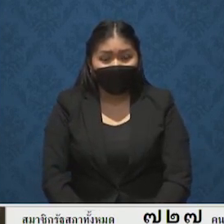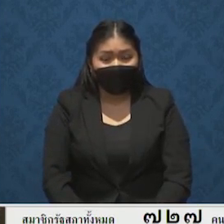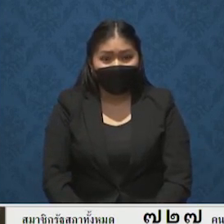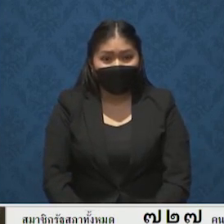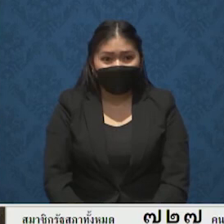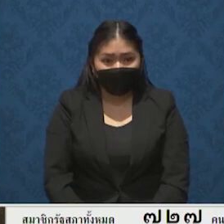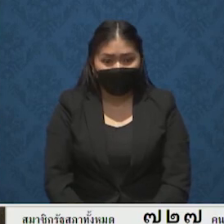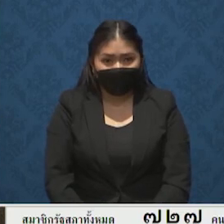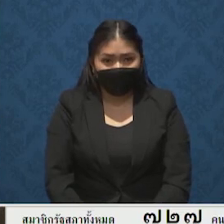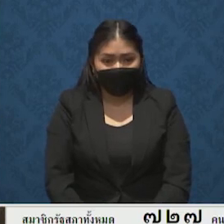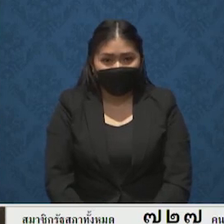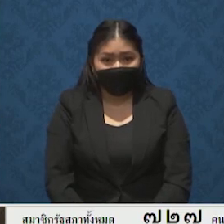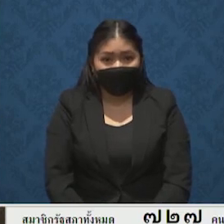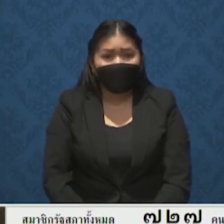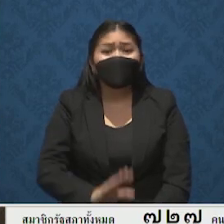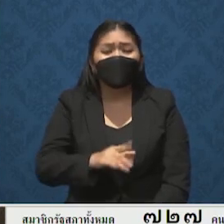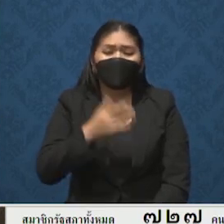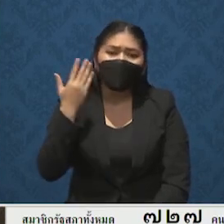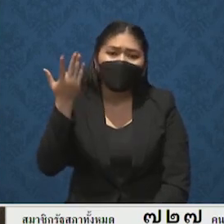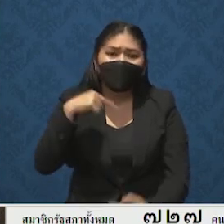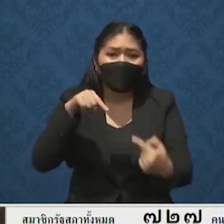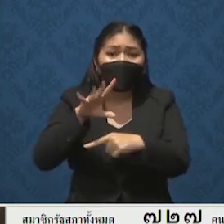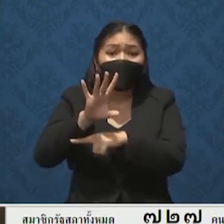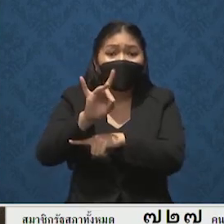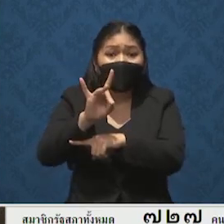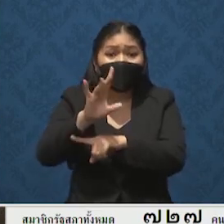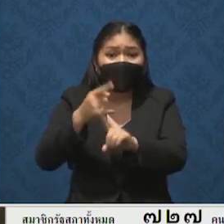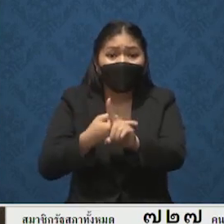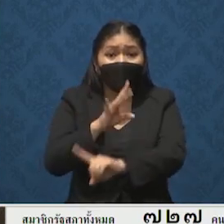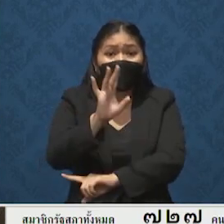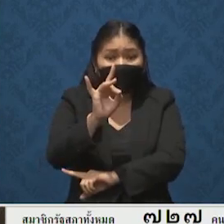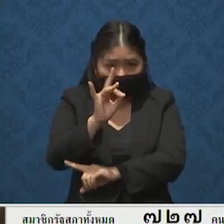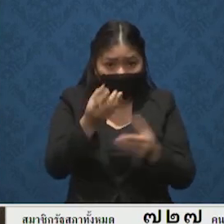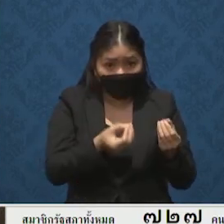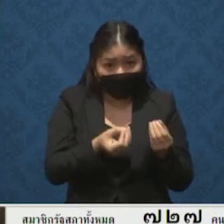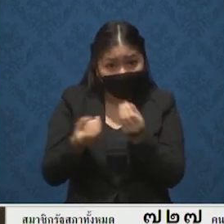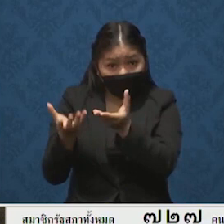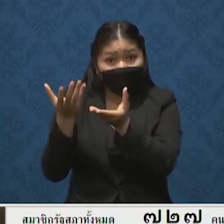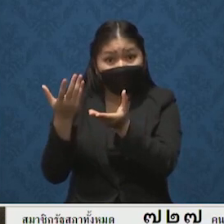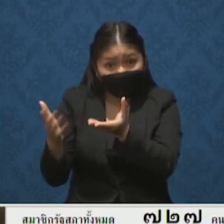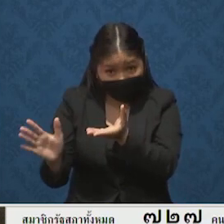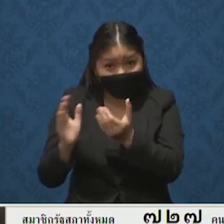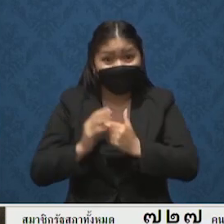เรียนคุณณัฐวุฒิว่าส่งไปเมื่อวันที่8สิงหาคมครับผม